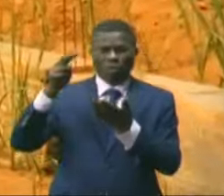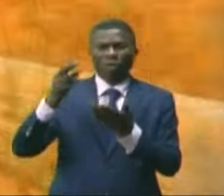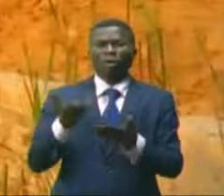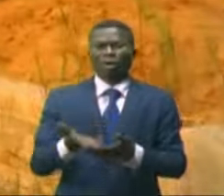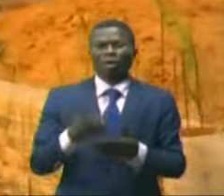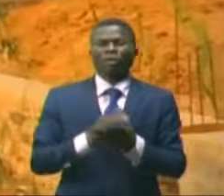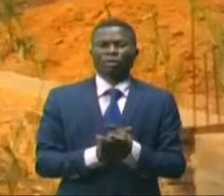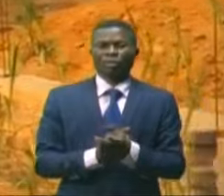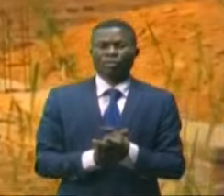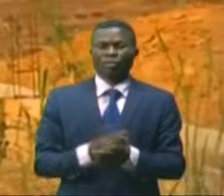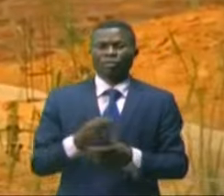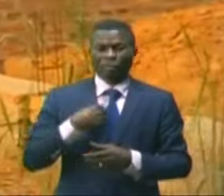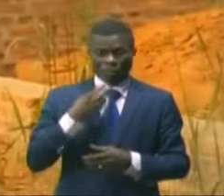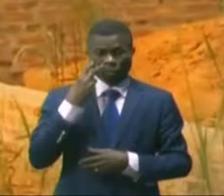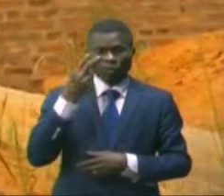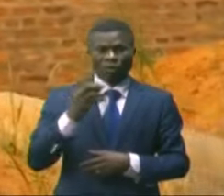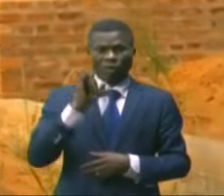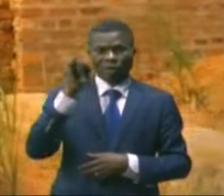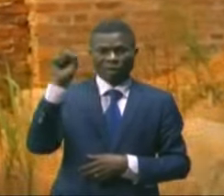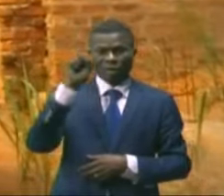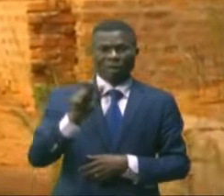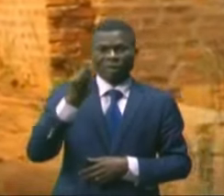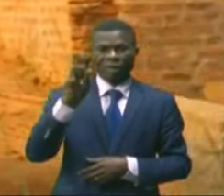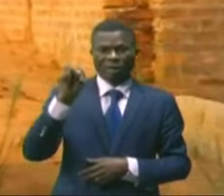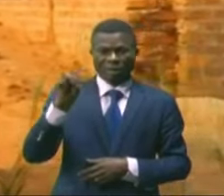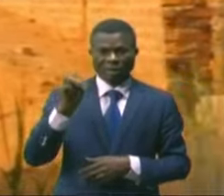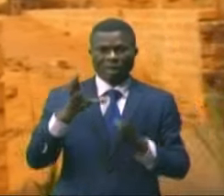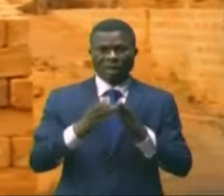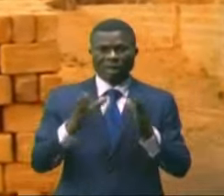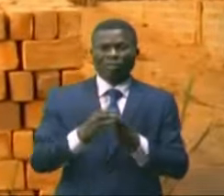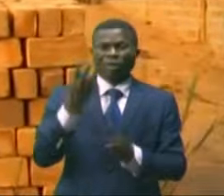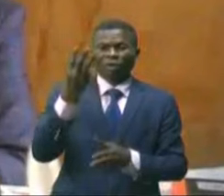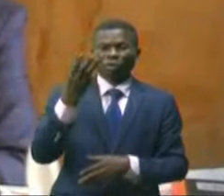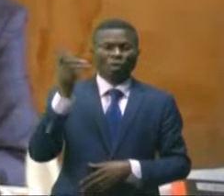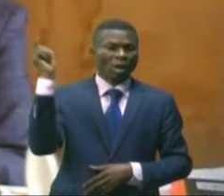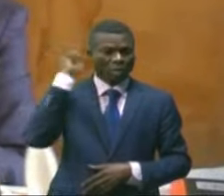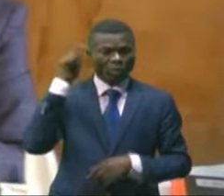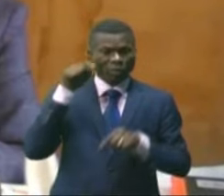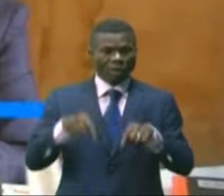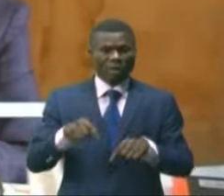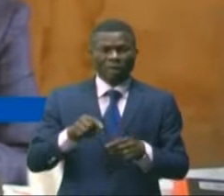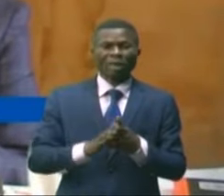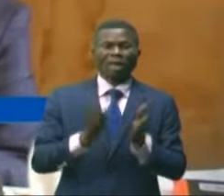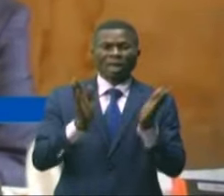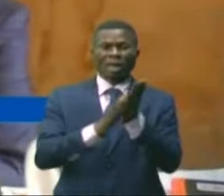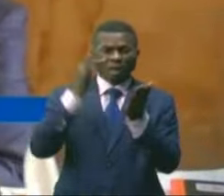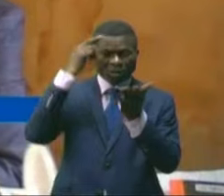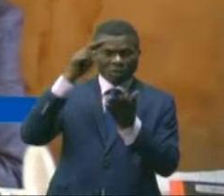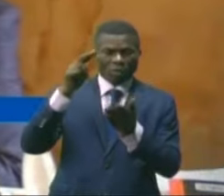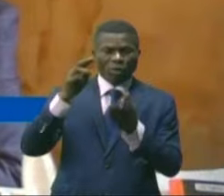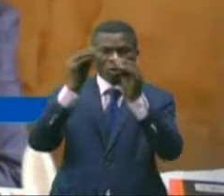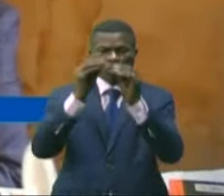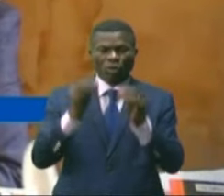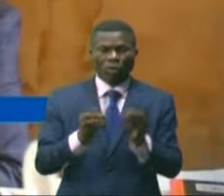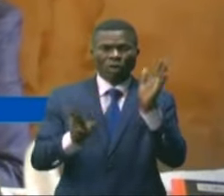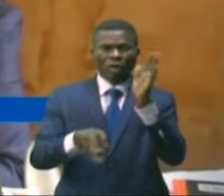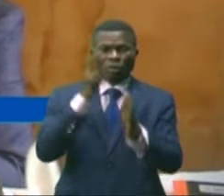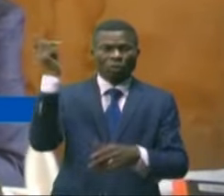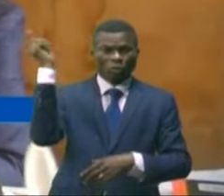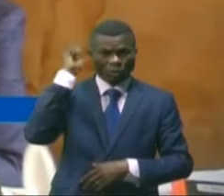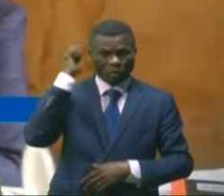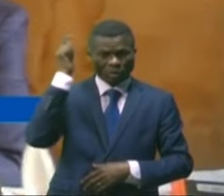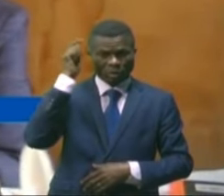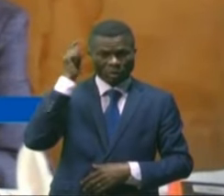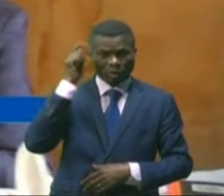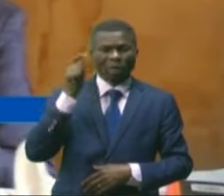étudiants. J'ai trouvé l'ISTEM Tshikapa avec trois professeurs. Aujourd'hui, l'ISTEM Tshikapa compte 12 professeurs